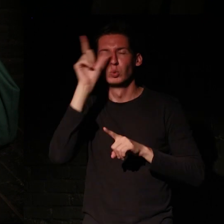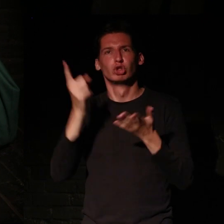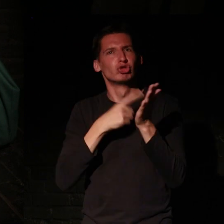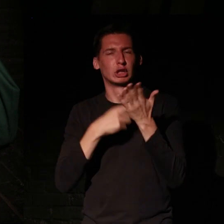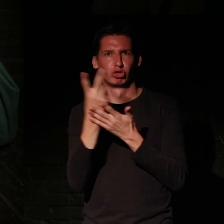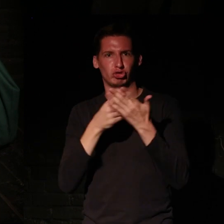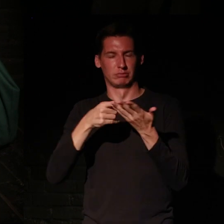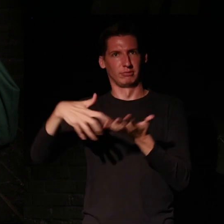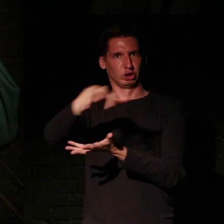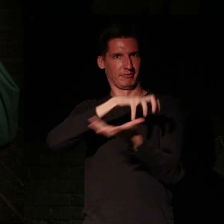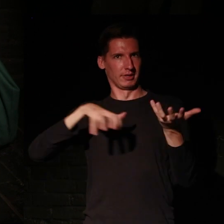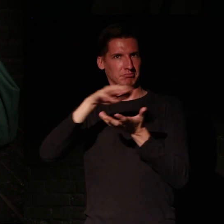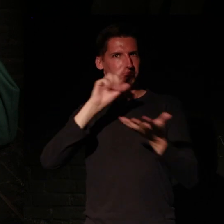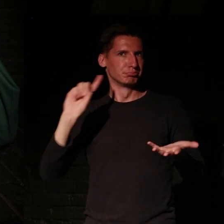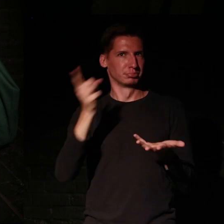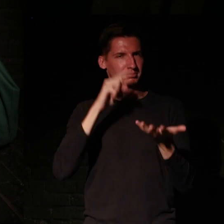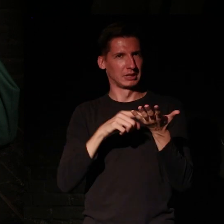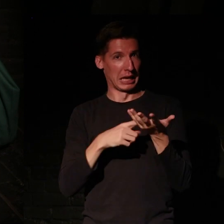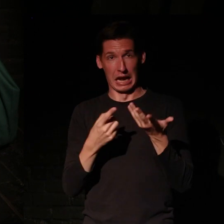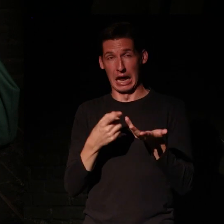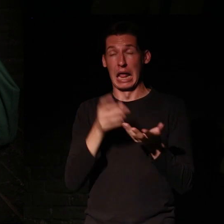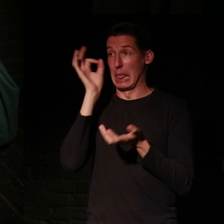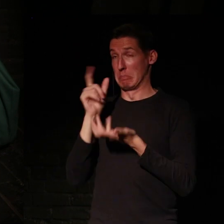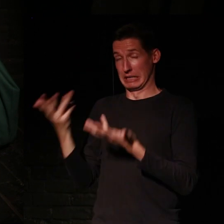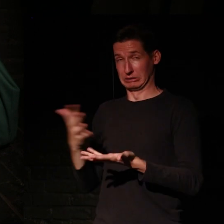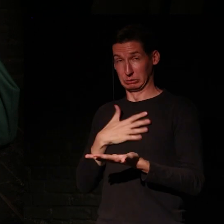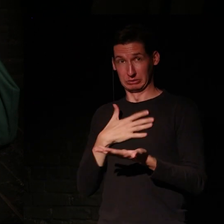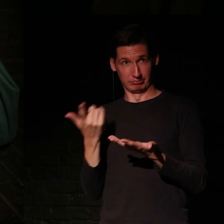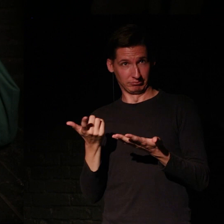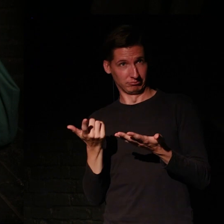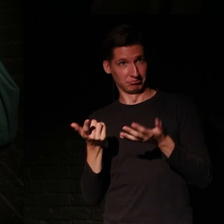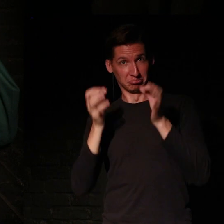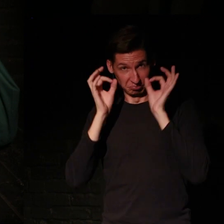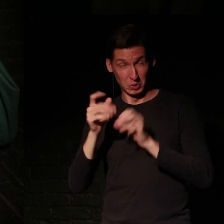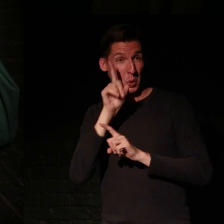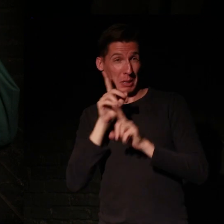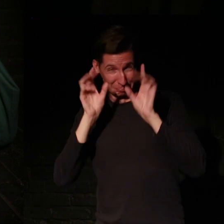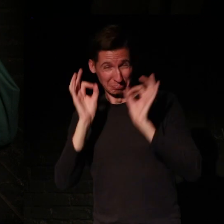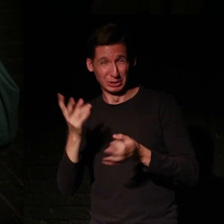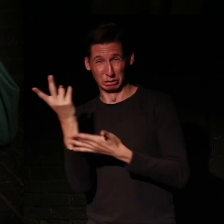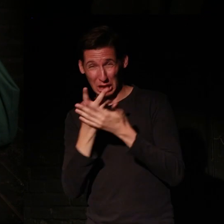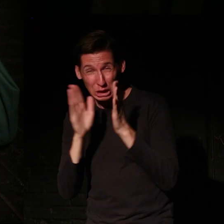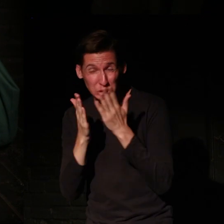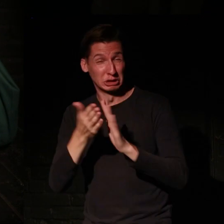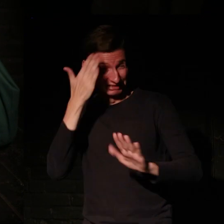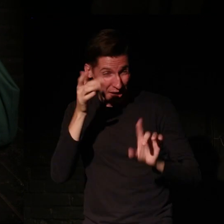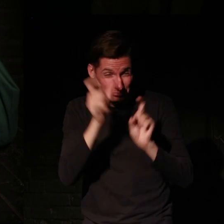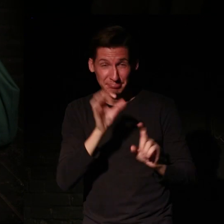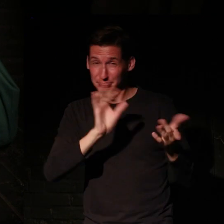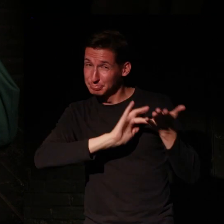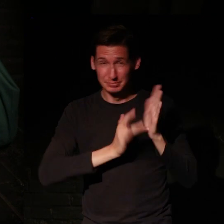na świecie. Ale czy pani rzeczywiście sądzi, że ludzie czytają Biblię i że ją znają?